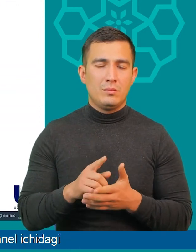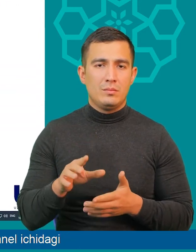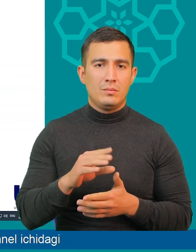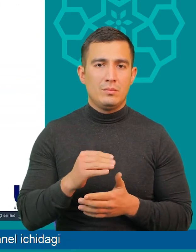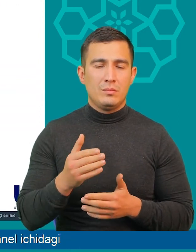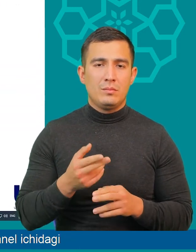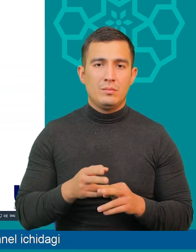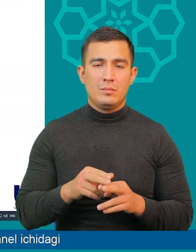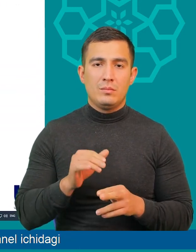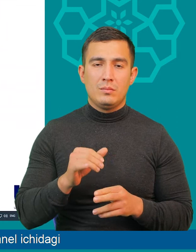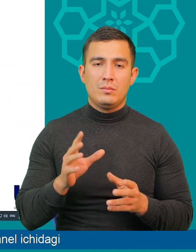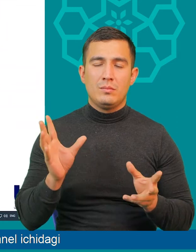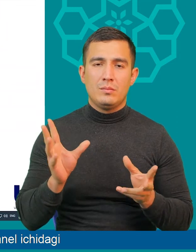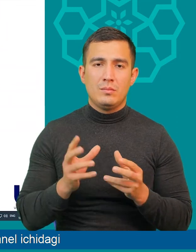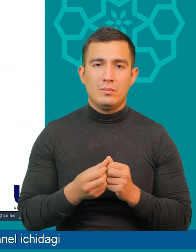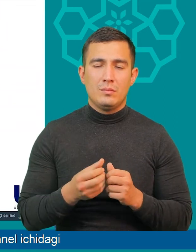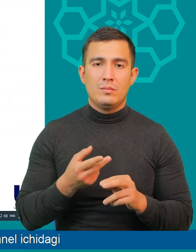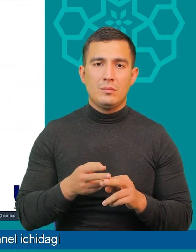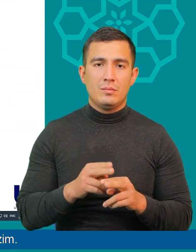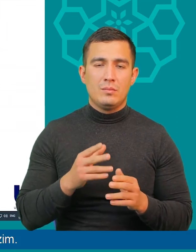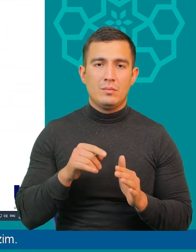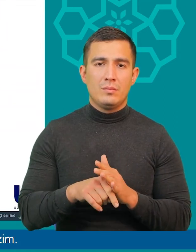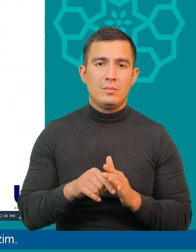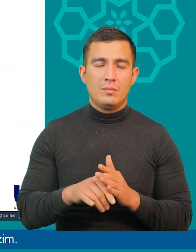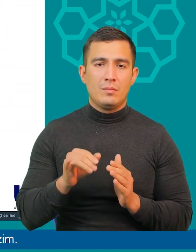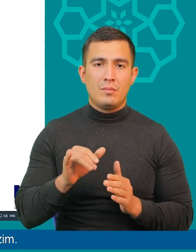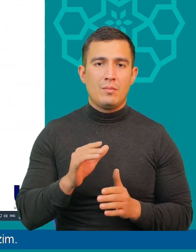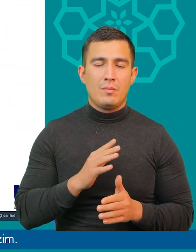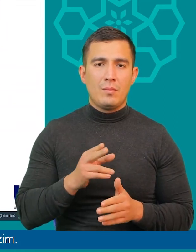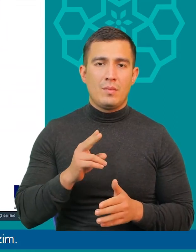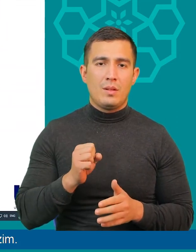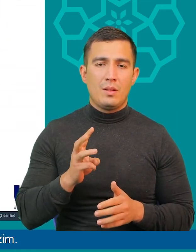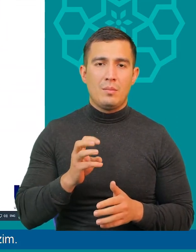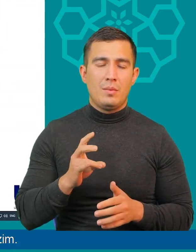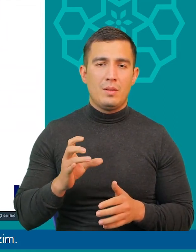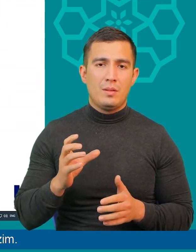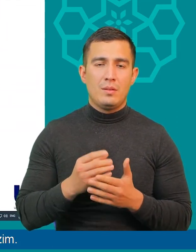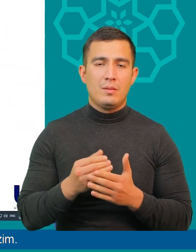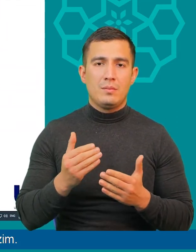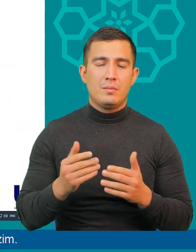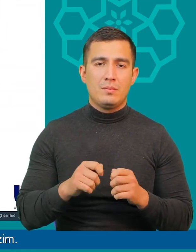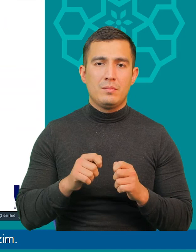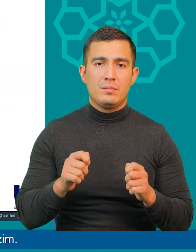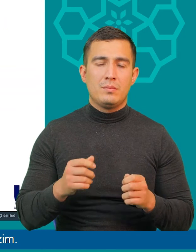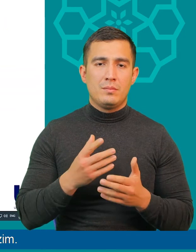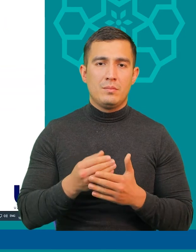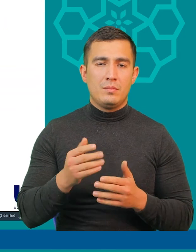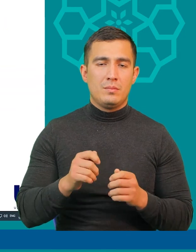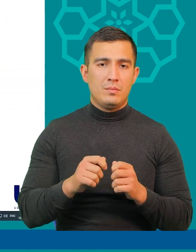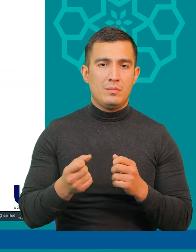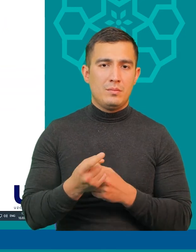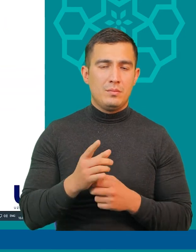Bu hammasi ospanel ichidagi domains faylining ichiga saqlangan bo'lishi lozim.